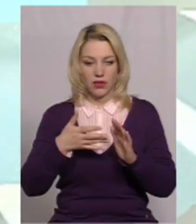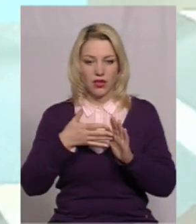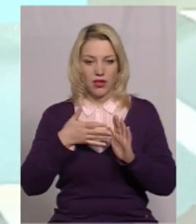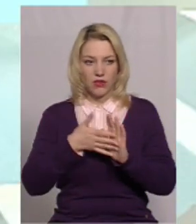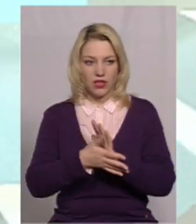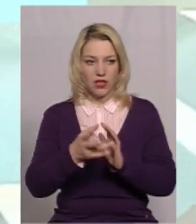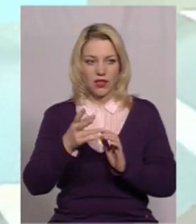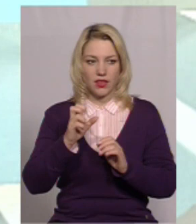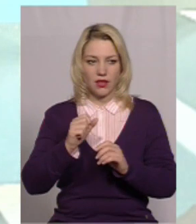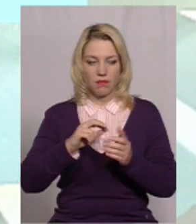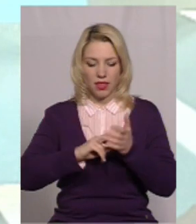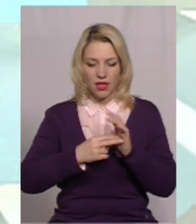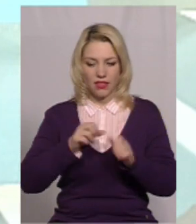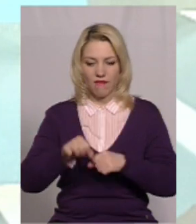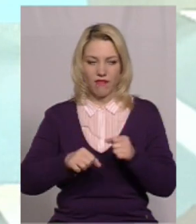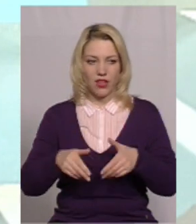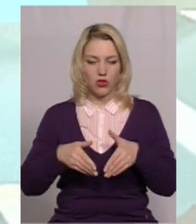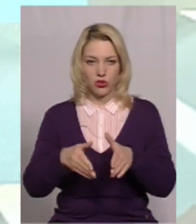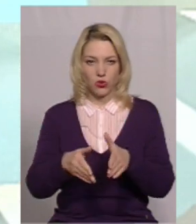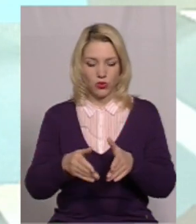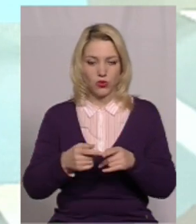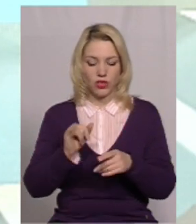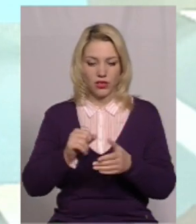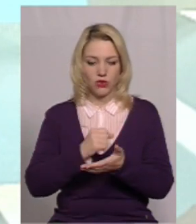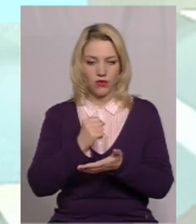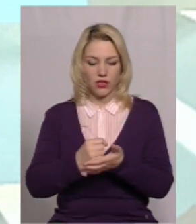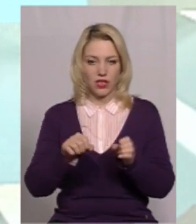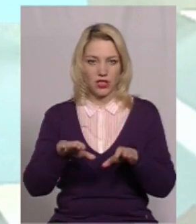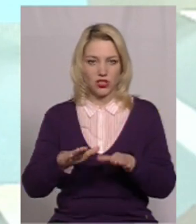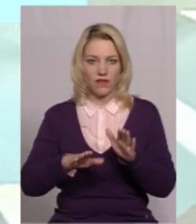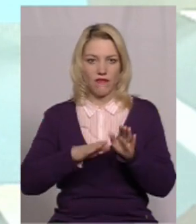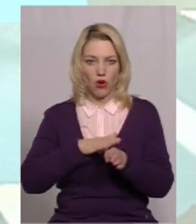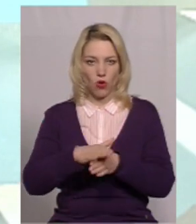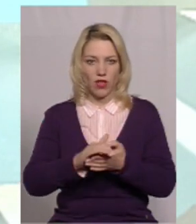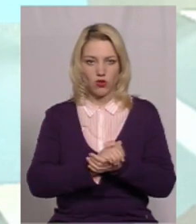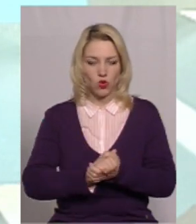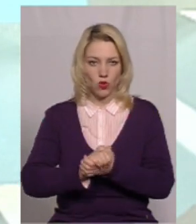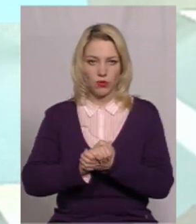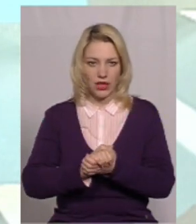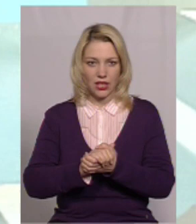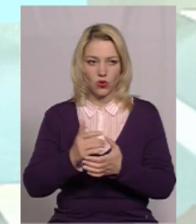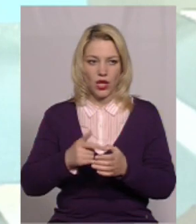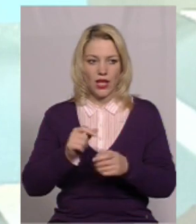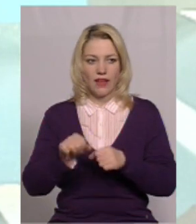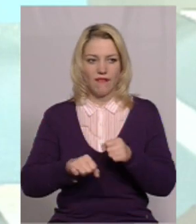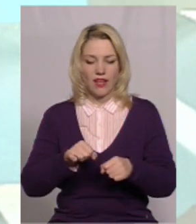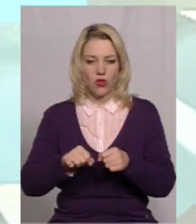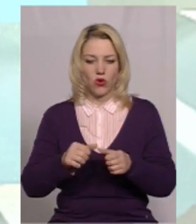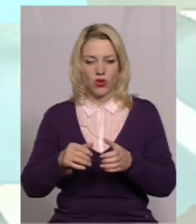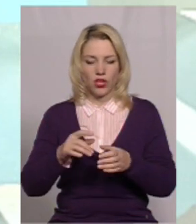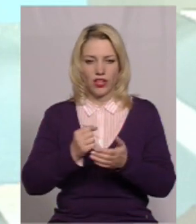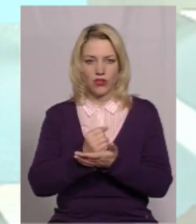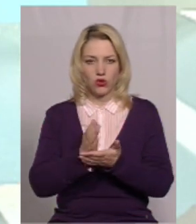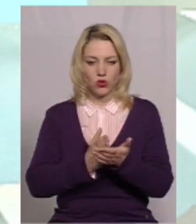розвитку велоінфраструктури, затвердили його рішенням виконавчого комітету. Велоінфраструктура, згідно